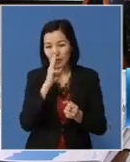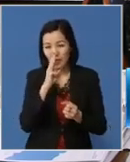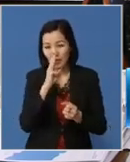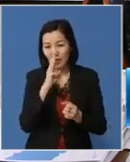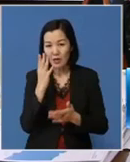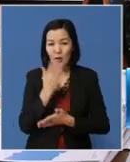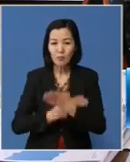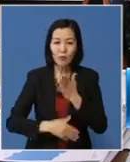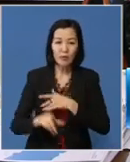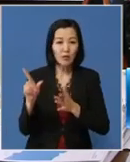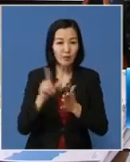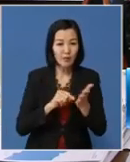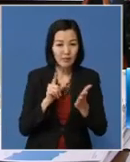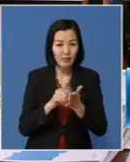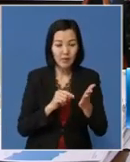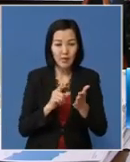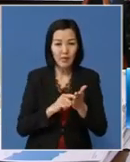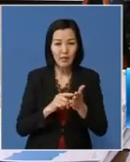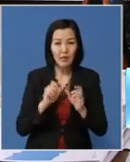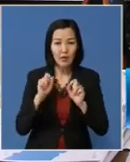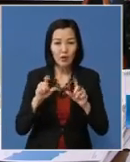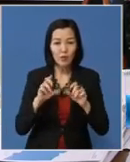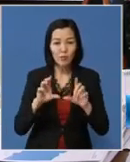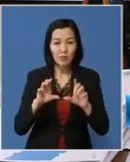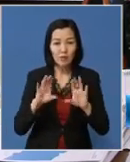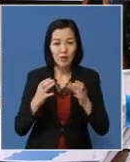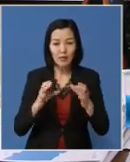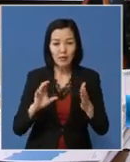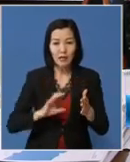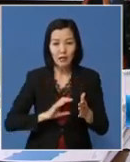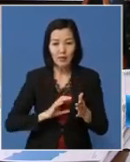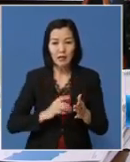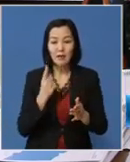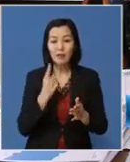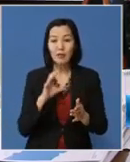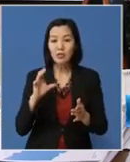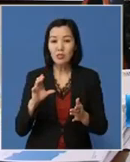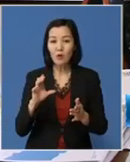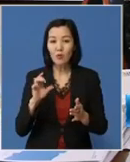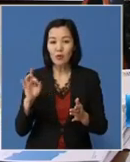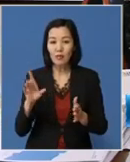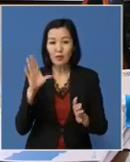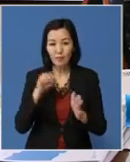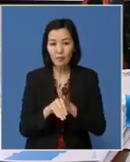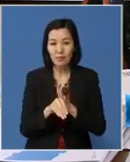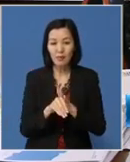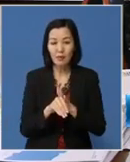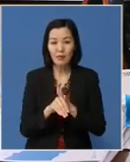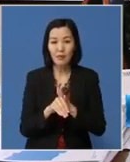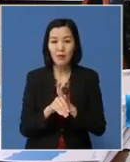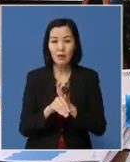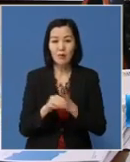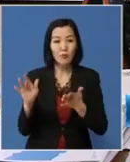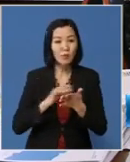мүгедек жәрдемақысы кірген болса, күміс алқа, алтын алқалар кірген болса, қазығы 1 сәуірден бастап бұл ақылар жәрдемақыға